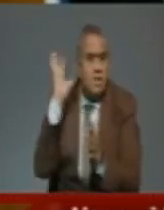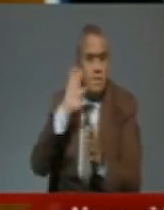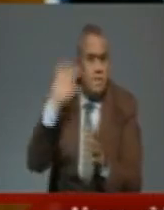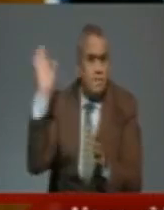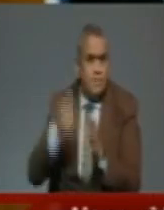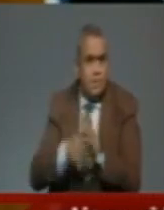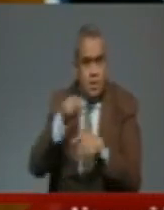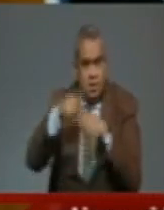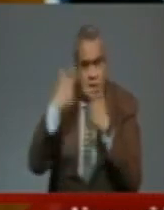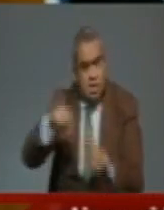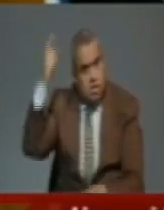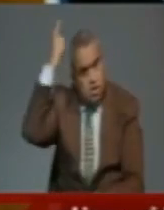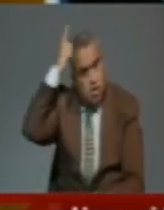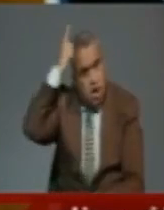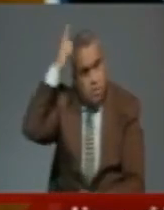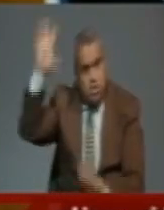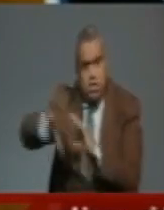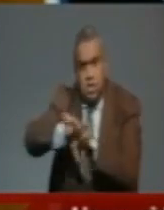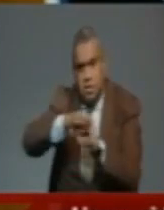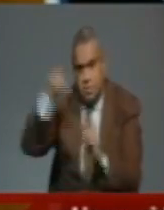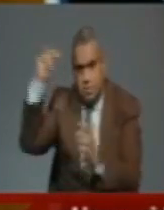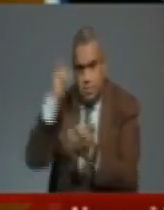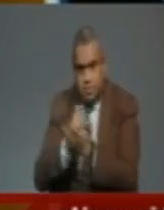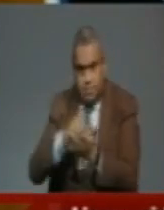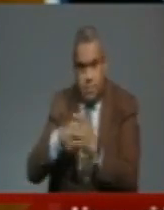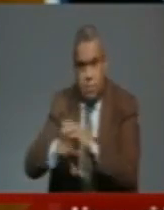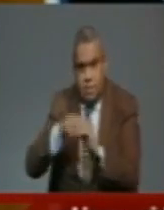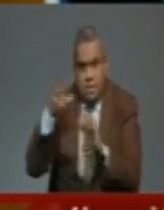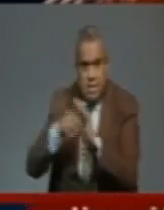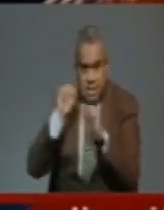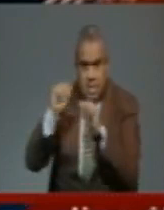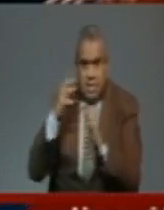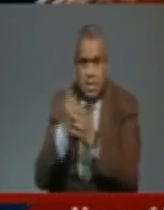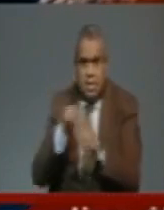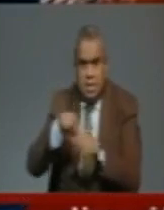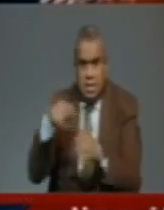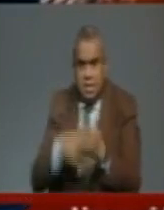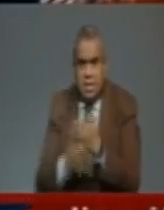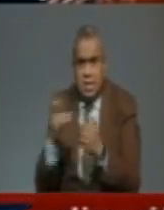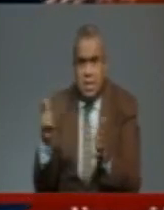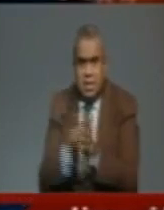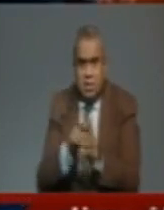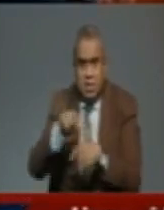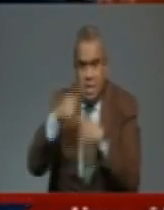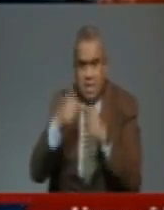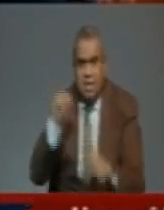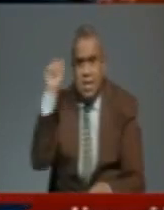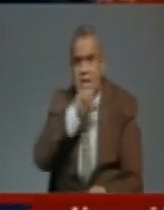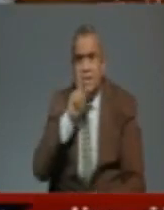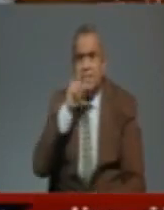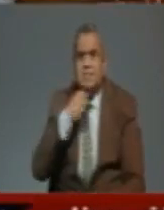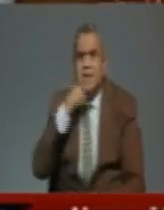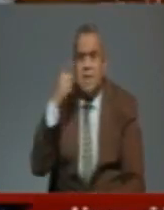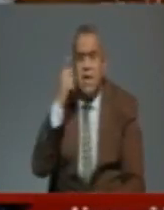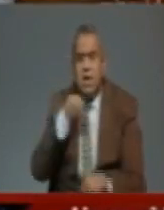الشيخ، نفذنا وسادتك شرفتنا بالافتتاح لرصيفين ومحطتين، واحده في سفاجه واحده في الغردقه، عشان احنا رايحين يا فندم